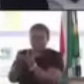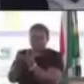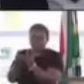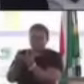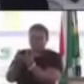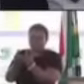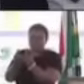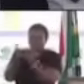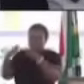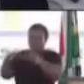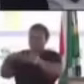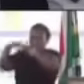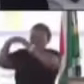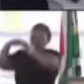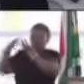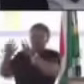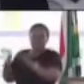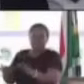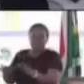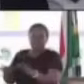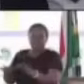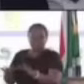abathe bawakhanda ukuba